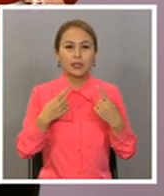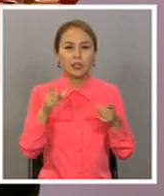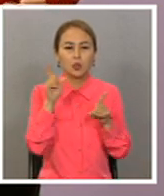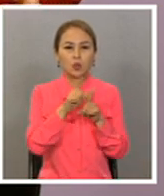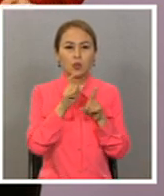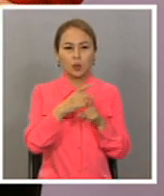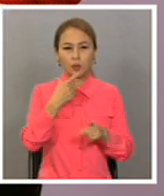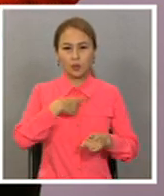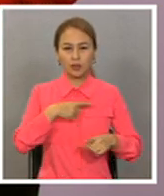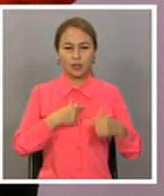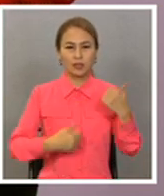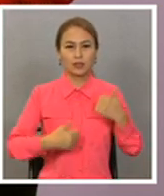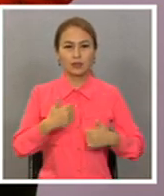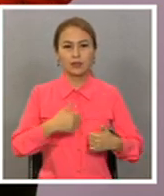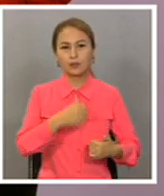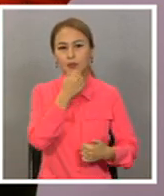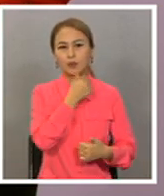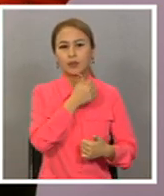ара